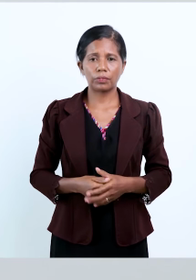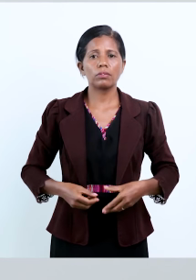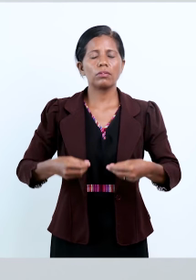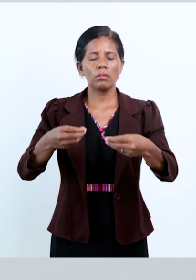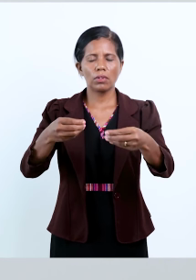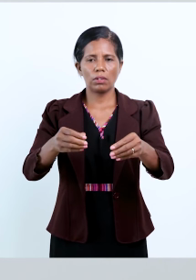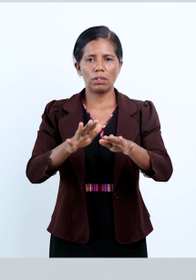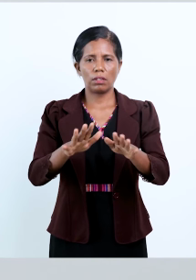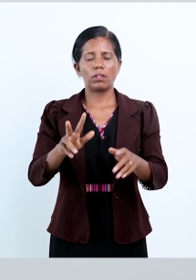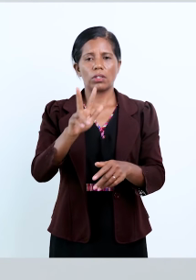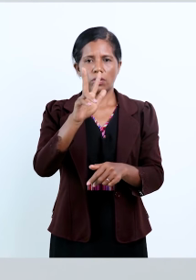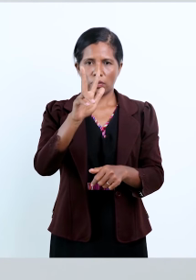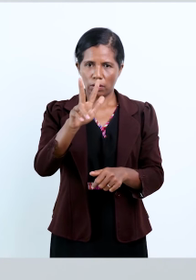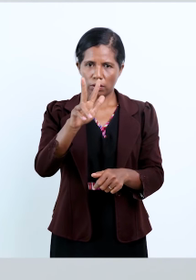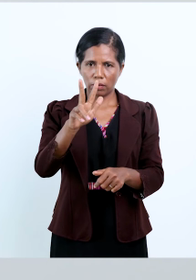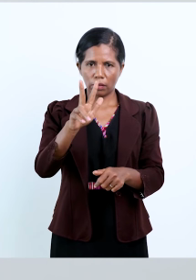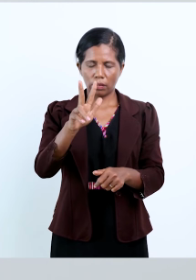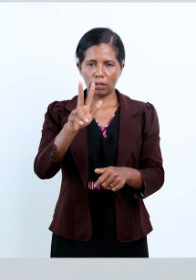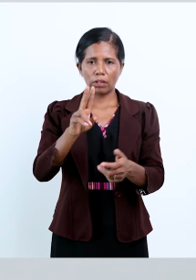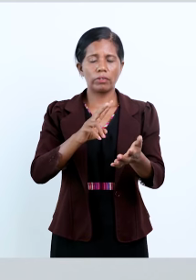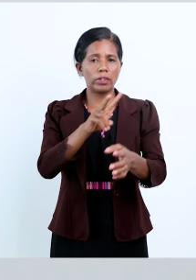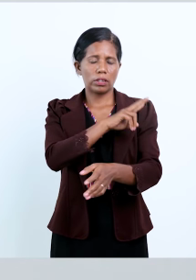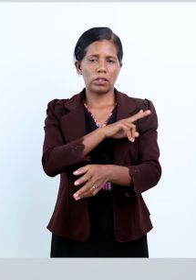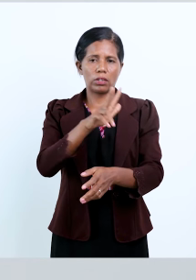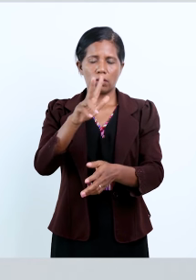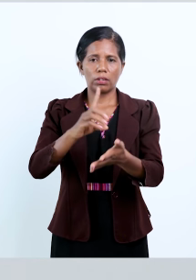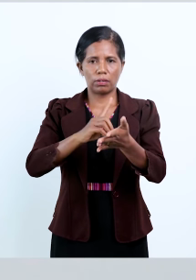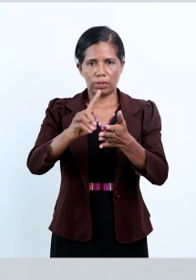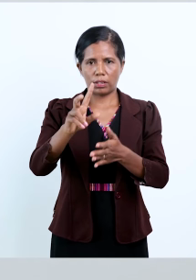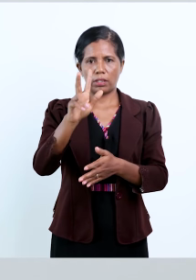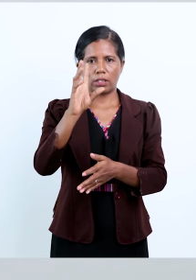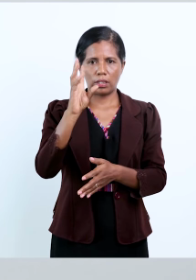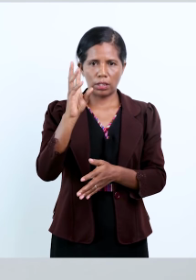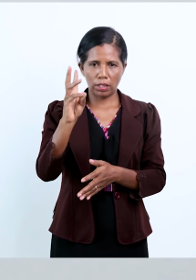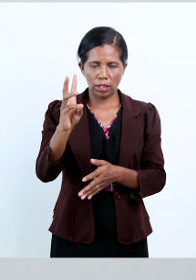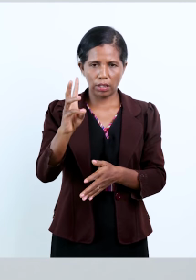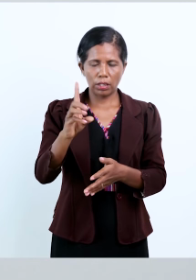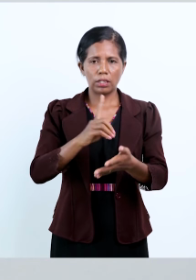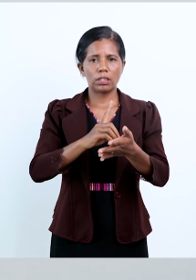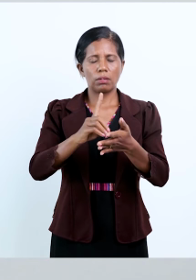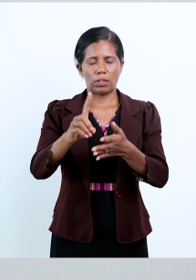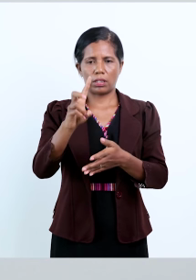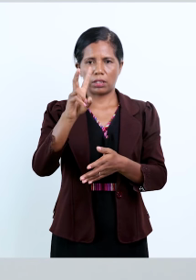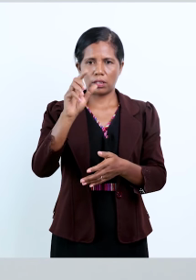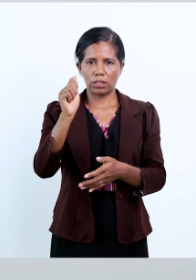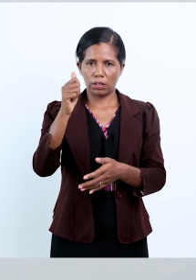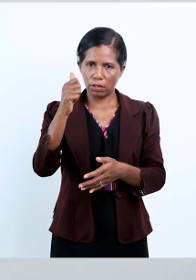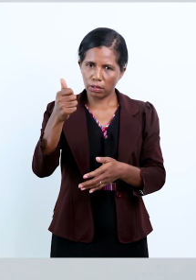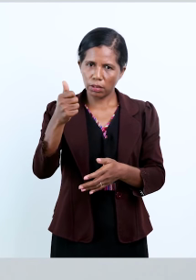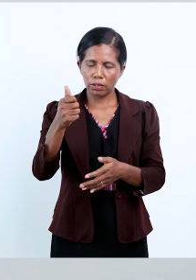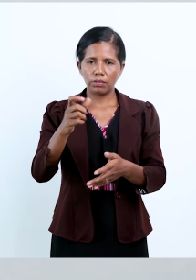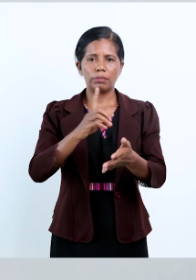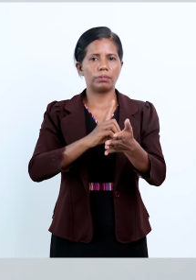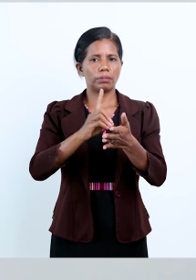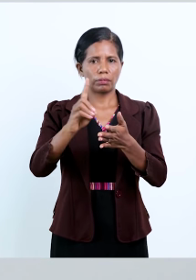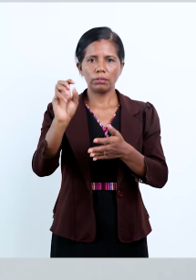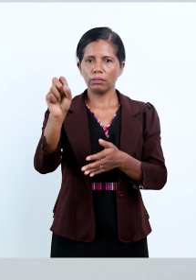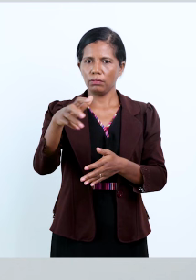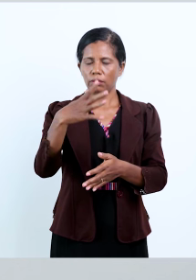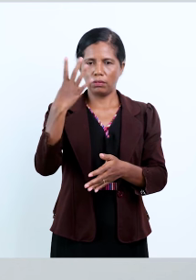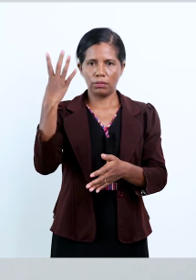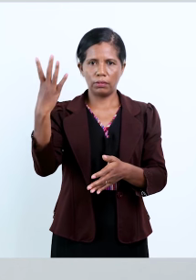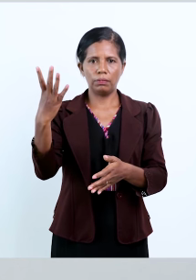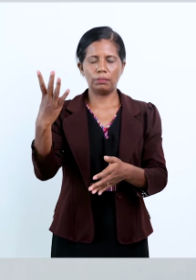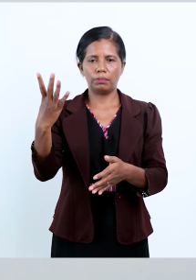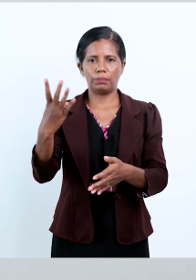Vaksina pneumococcus se for dosi tolu, iha semana neng, semana sanulu, no semana